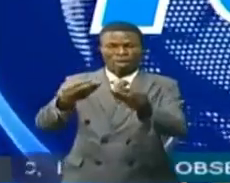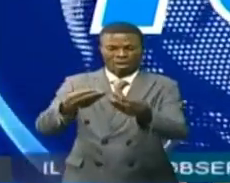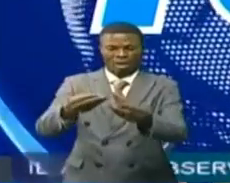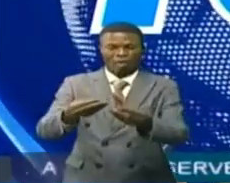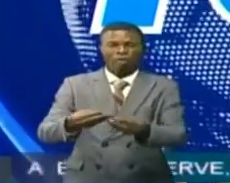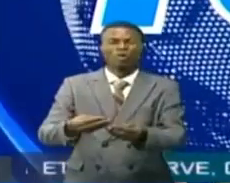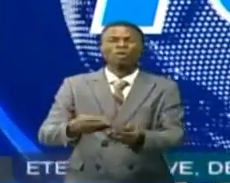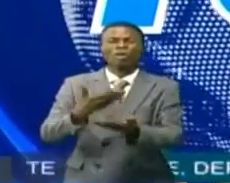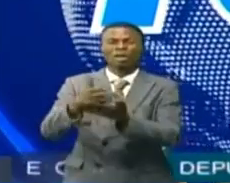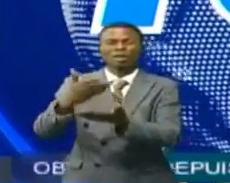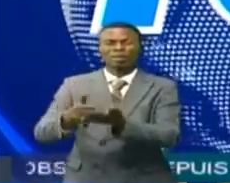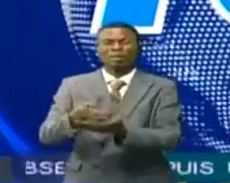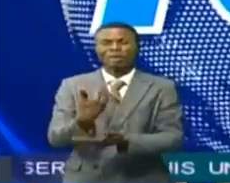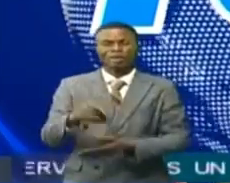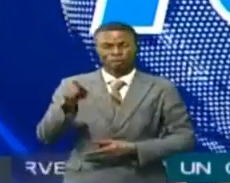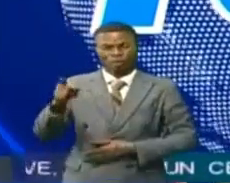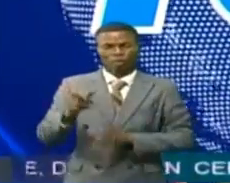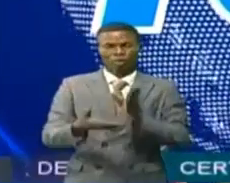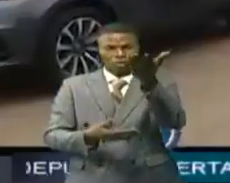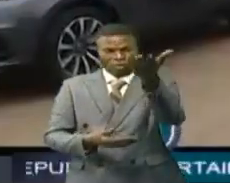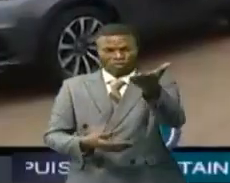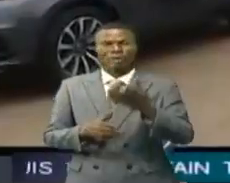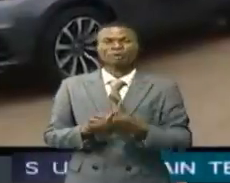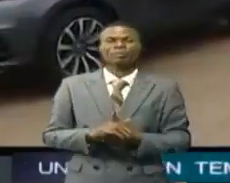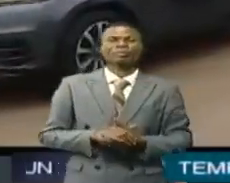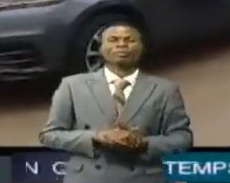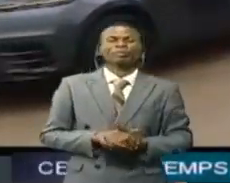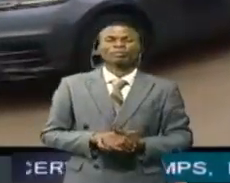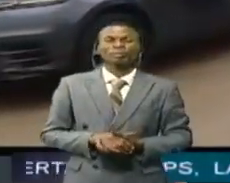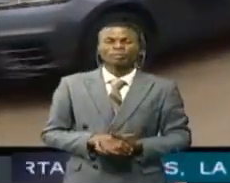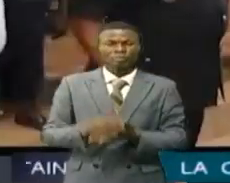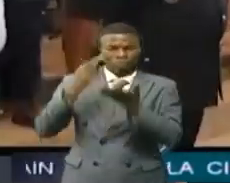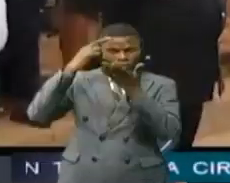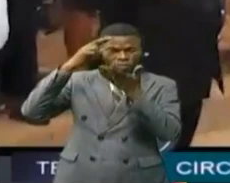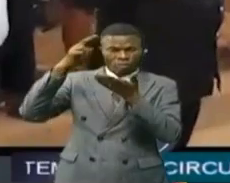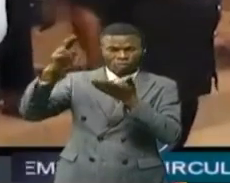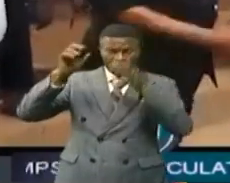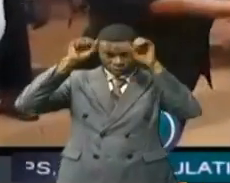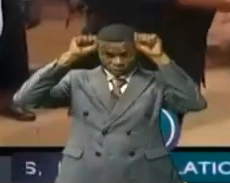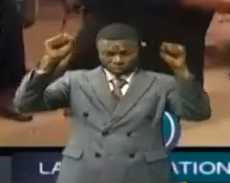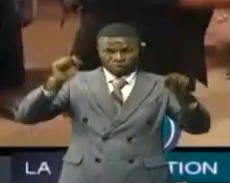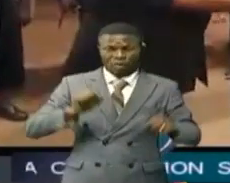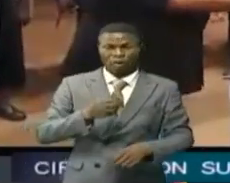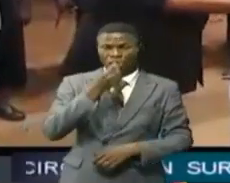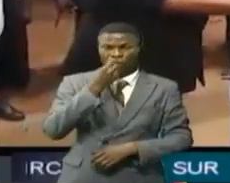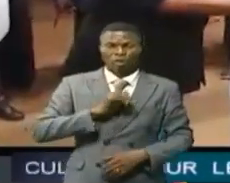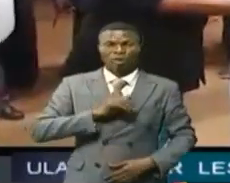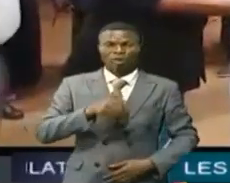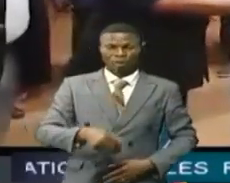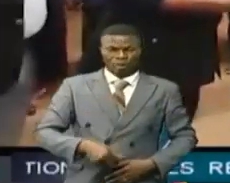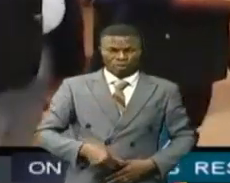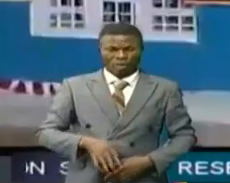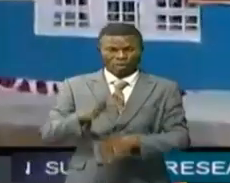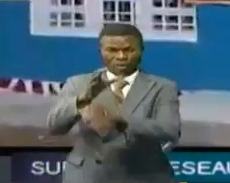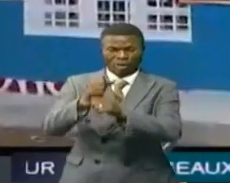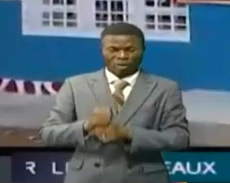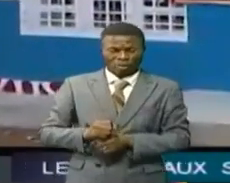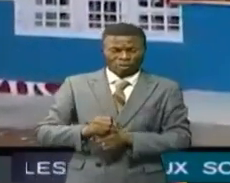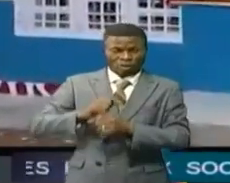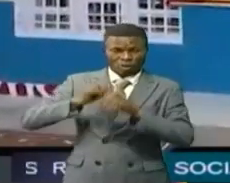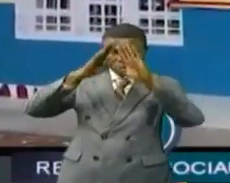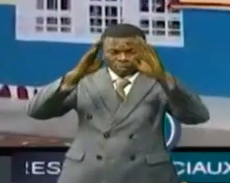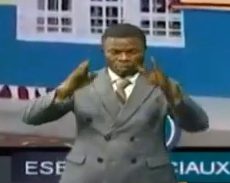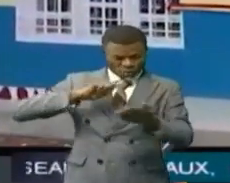de ces infrastructures. Sylvie Makumbani. L'université président Joseph Kasavubu est dotée d'un laboratoire